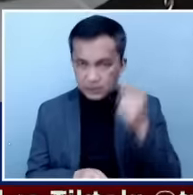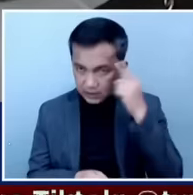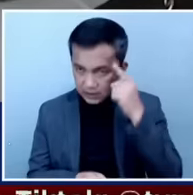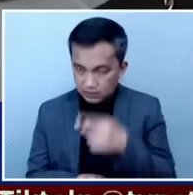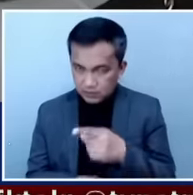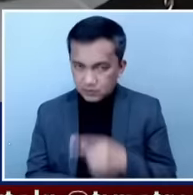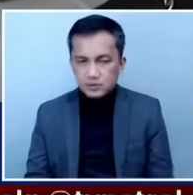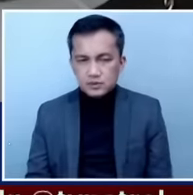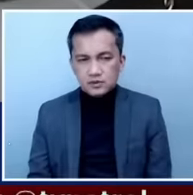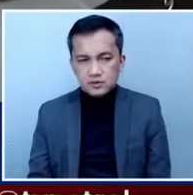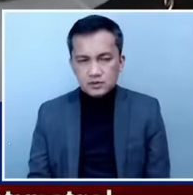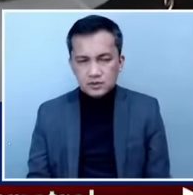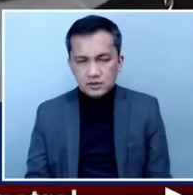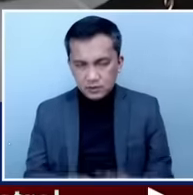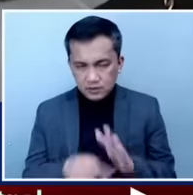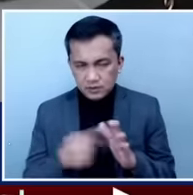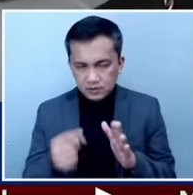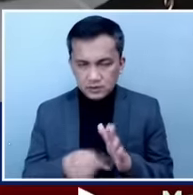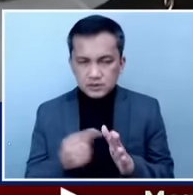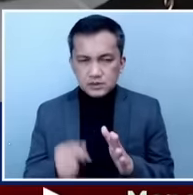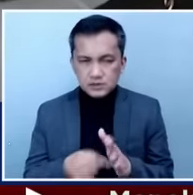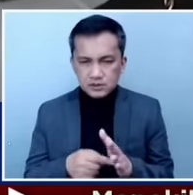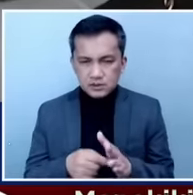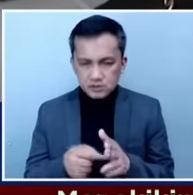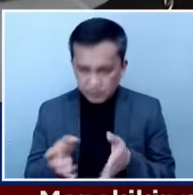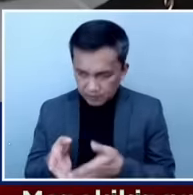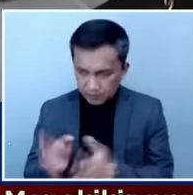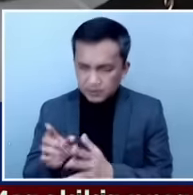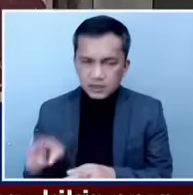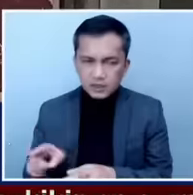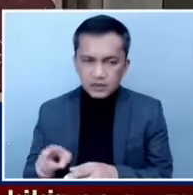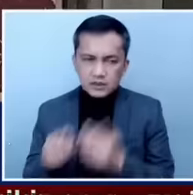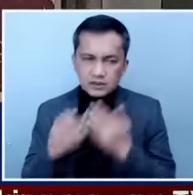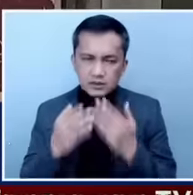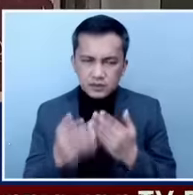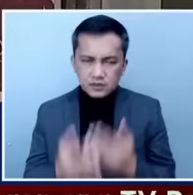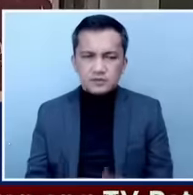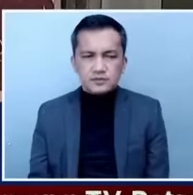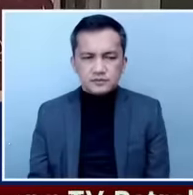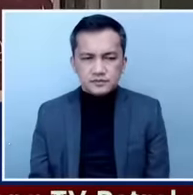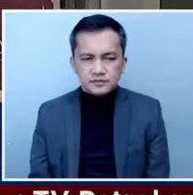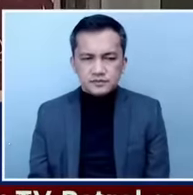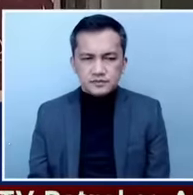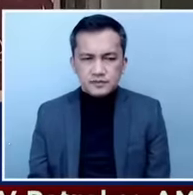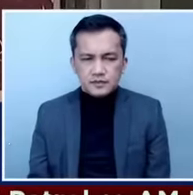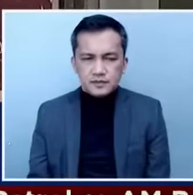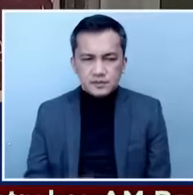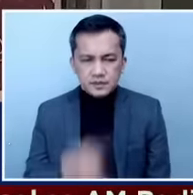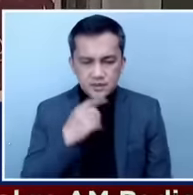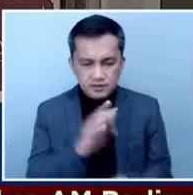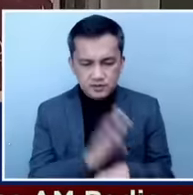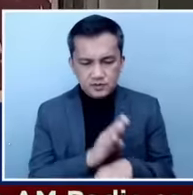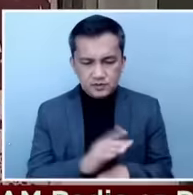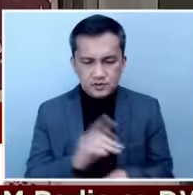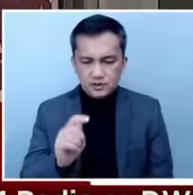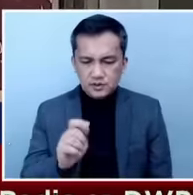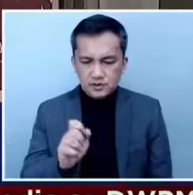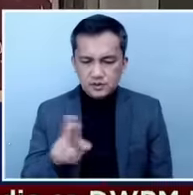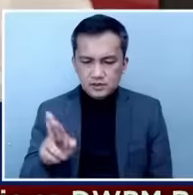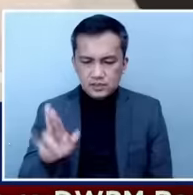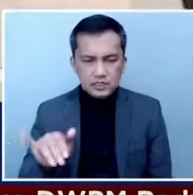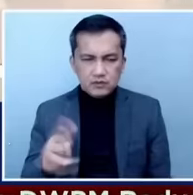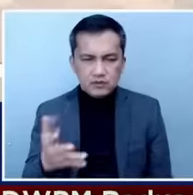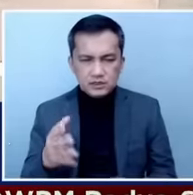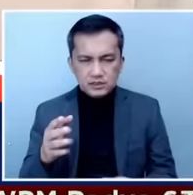yun. Minsan, kung napagbigyan ka, thank you na. Ayon sa negosyanteng si Perry, wala silang nakikitang problema